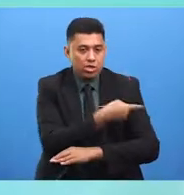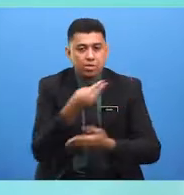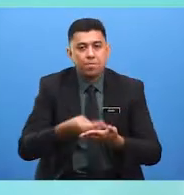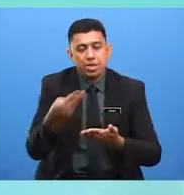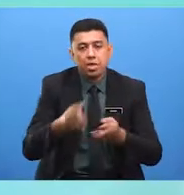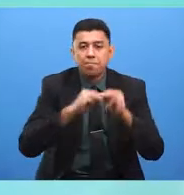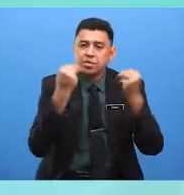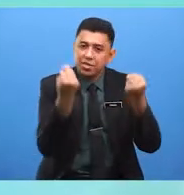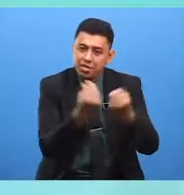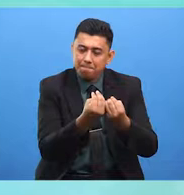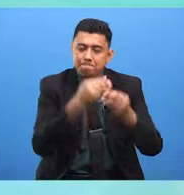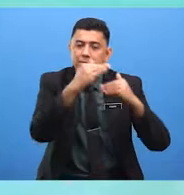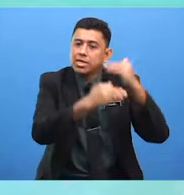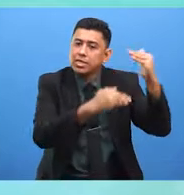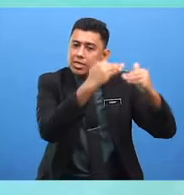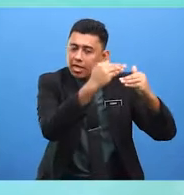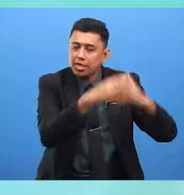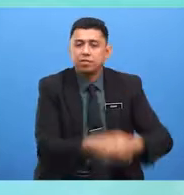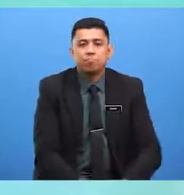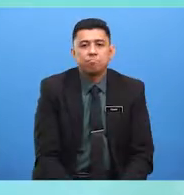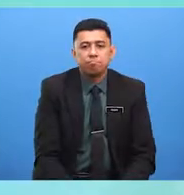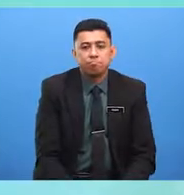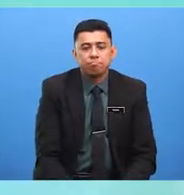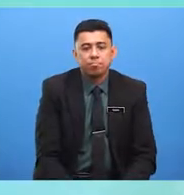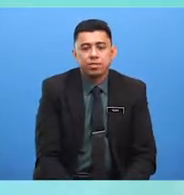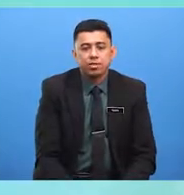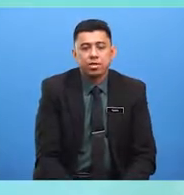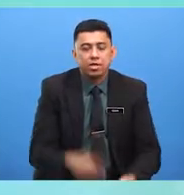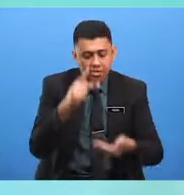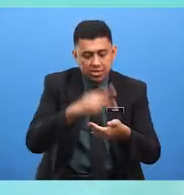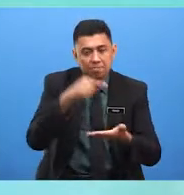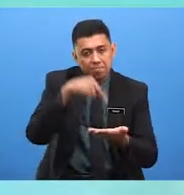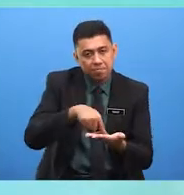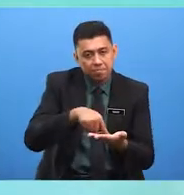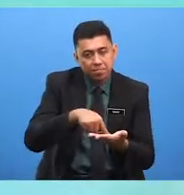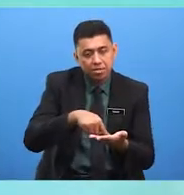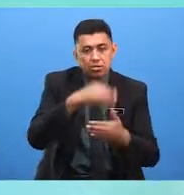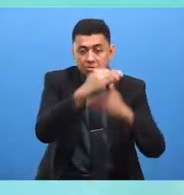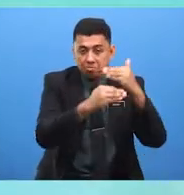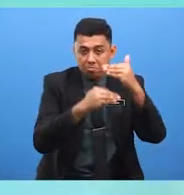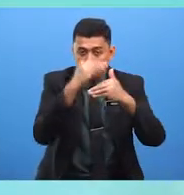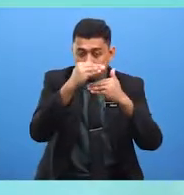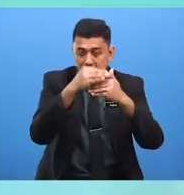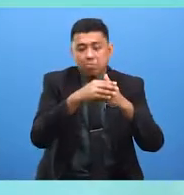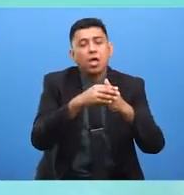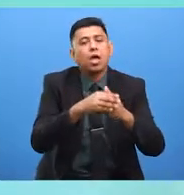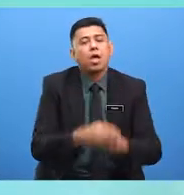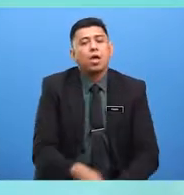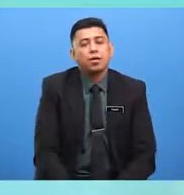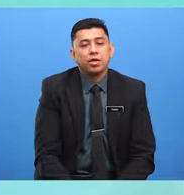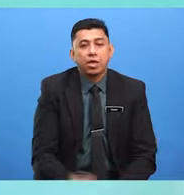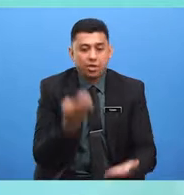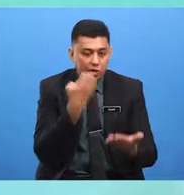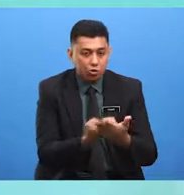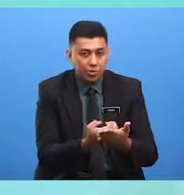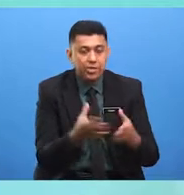masyarakat meningkat sudah tentu susulan dari kesan ini tingkat harga cenderung meningkat dan